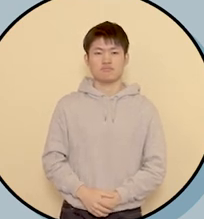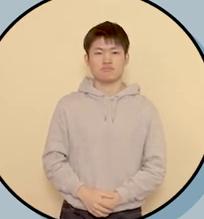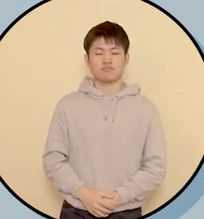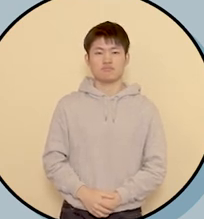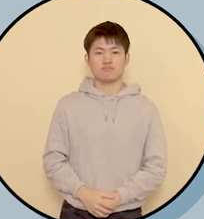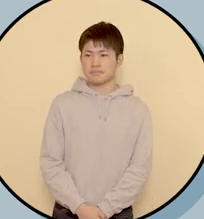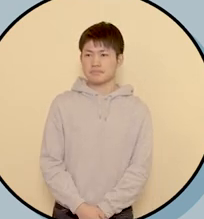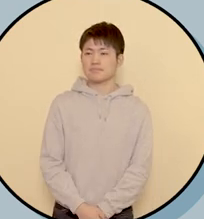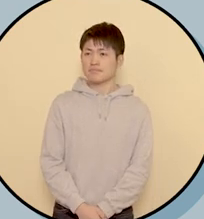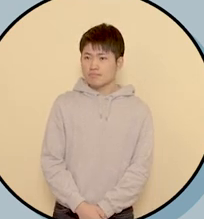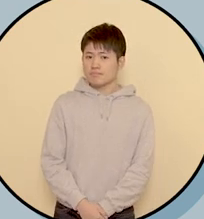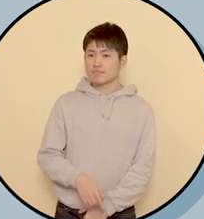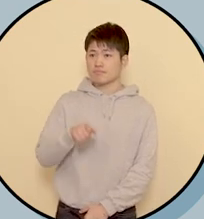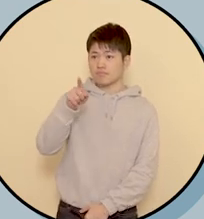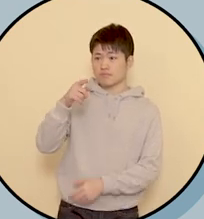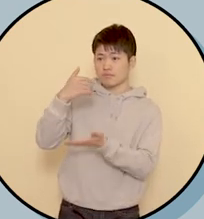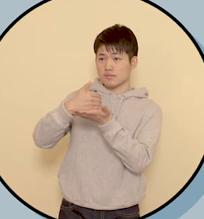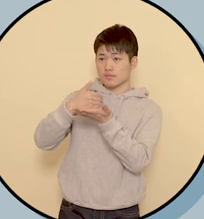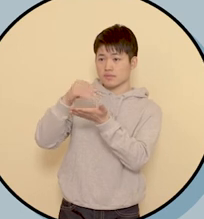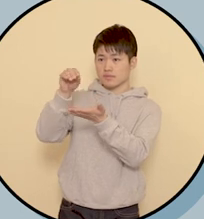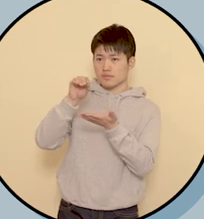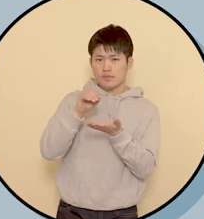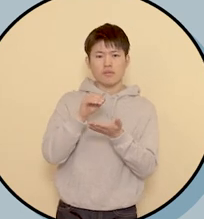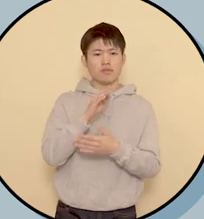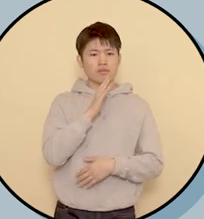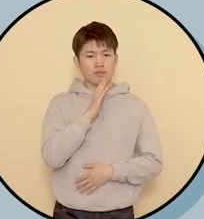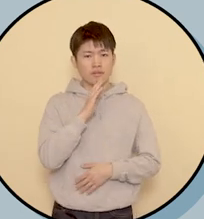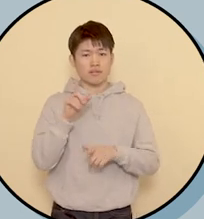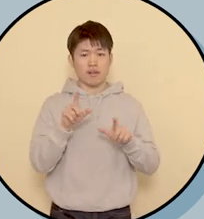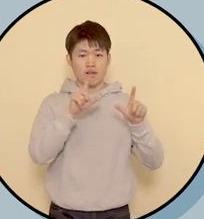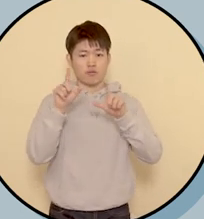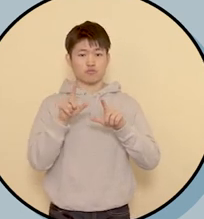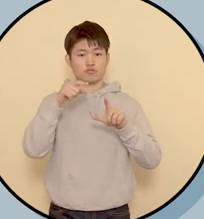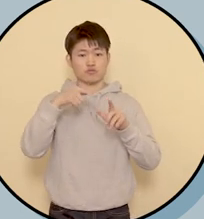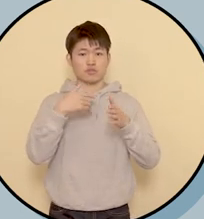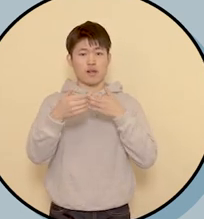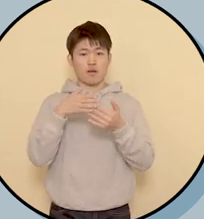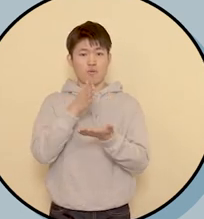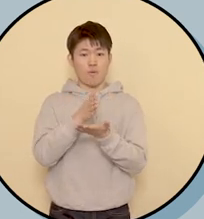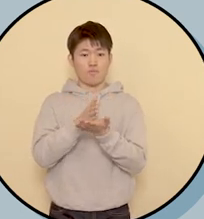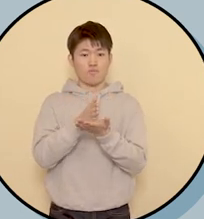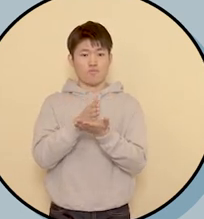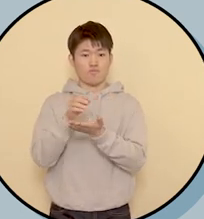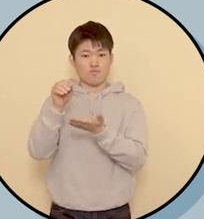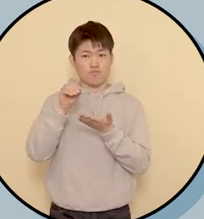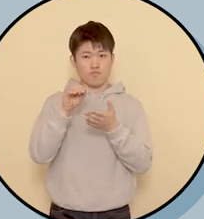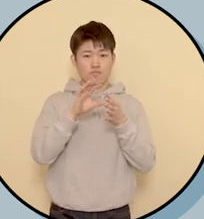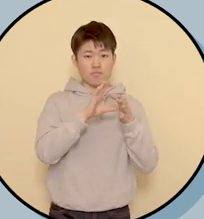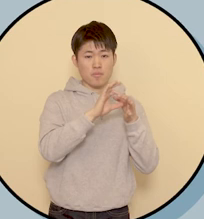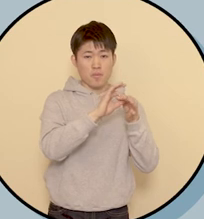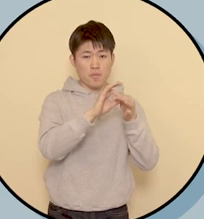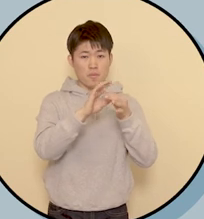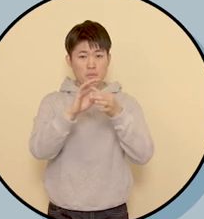ね。 作っていくプロセスをそのお聞きしていく中でも、なんか生活のその経験談みたいなところ